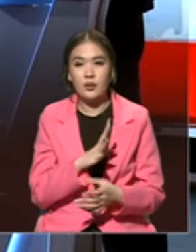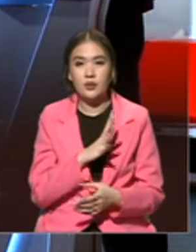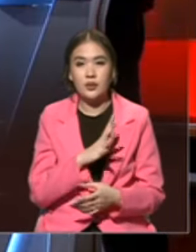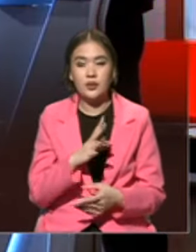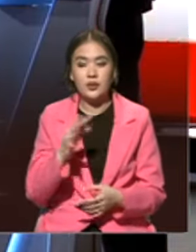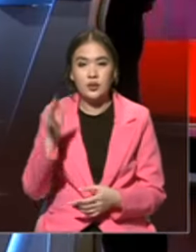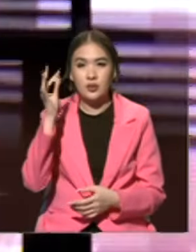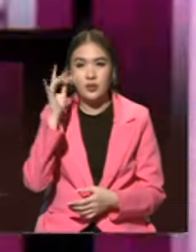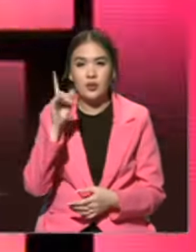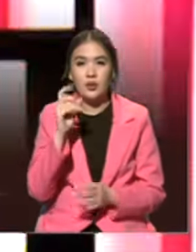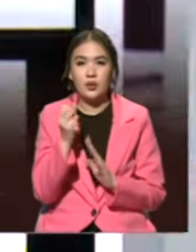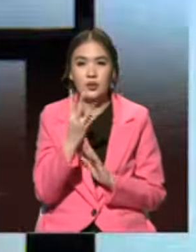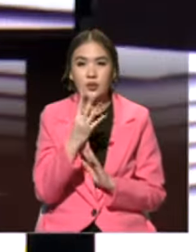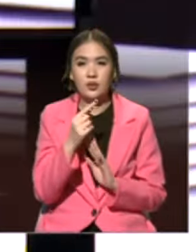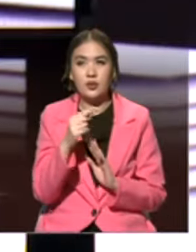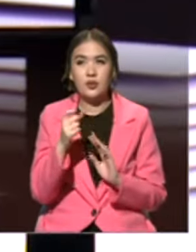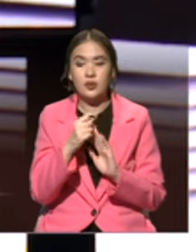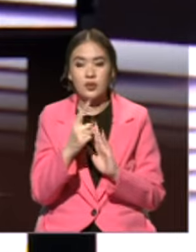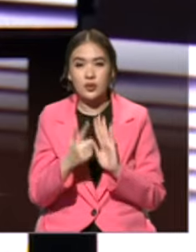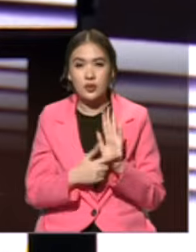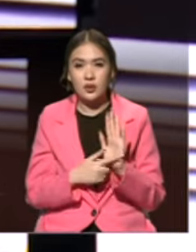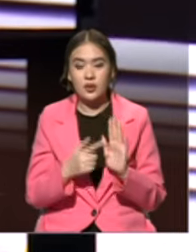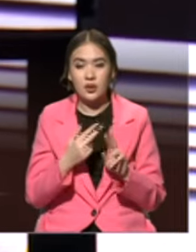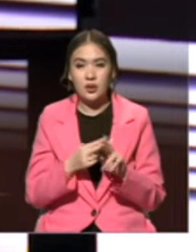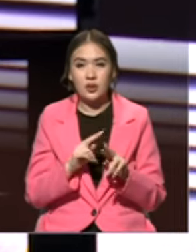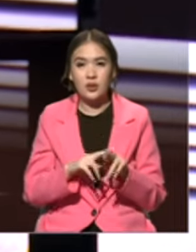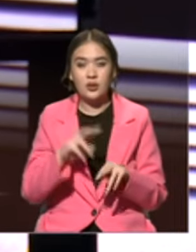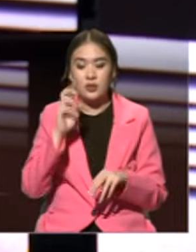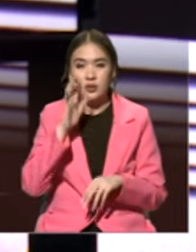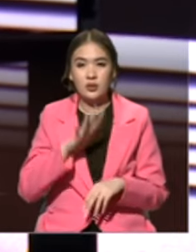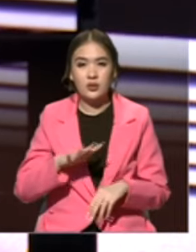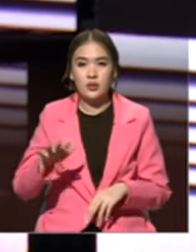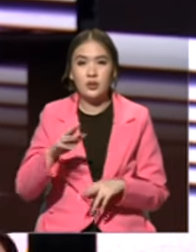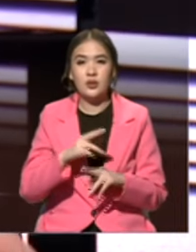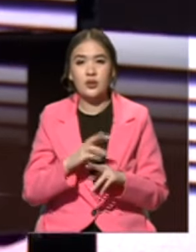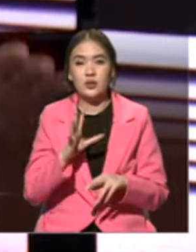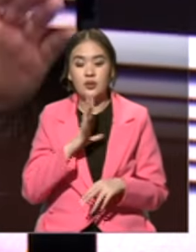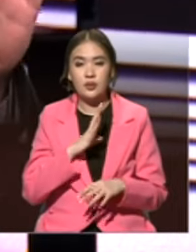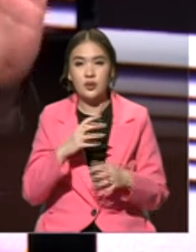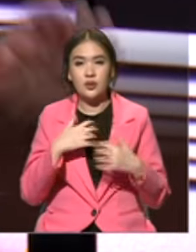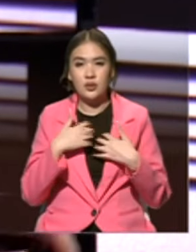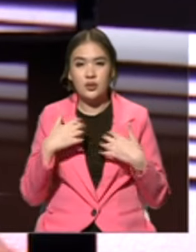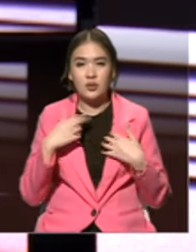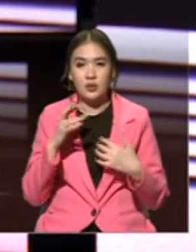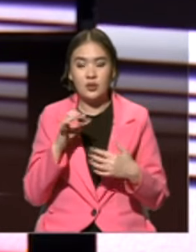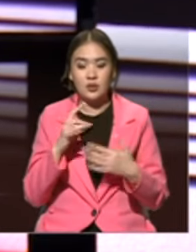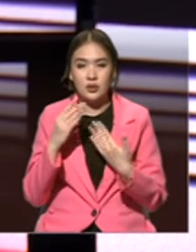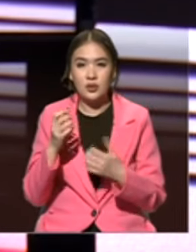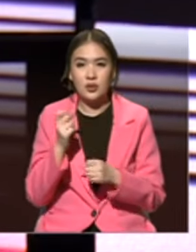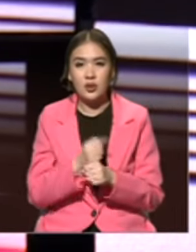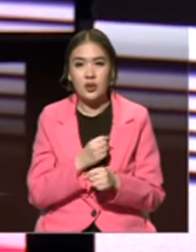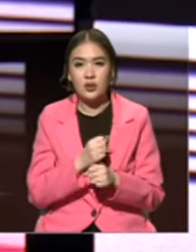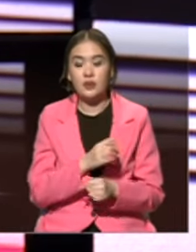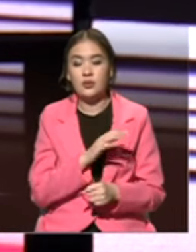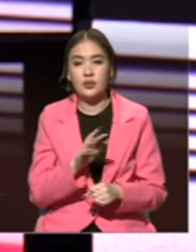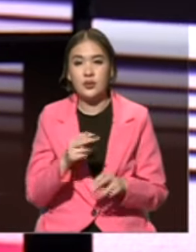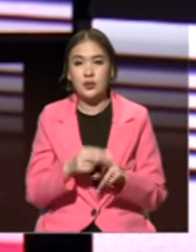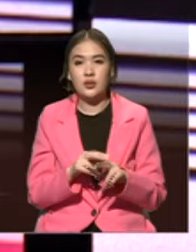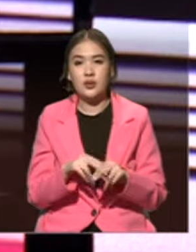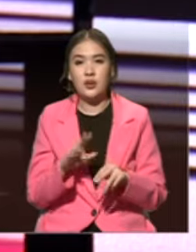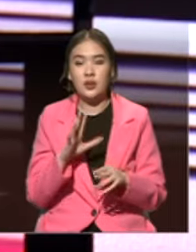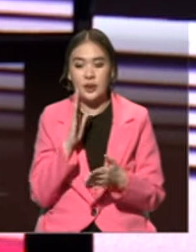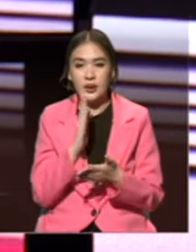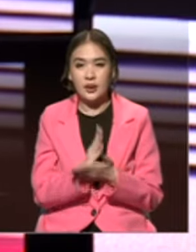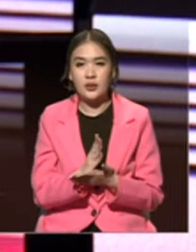сол 14 пен 17 аралығында елді мекендердің барлығында мал қорым жасаған. Бірақ енді ол жасалмаған мал қорымдарда елді мекендер